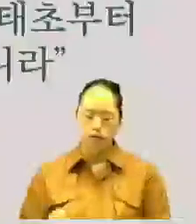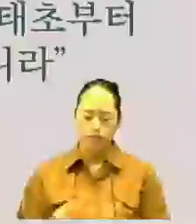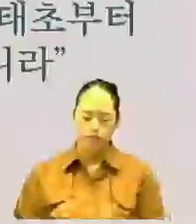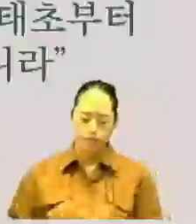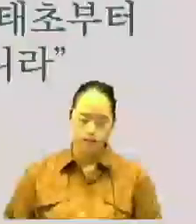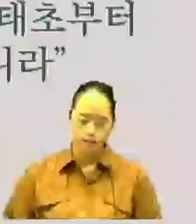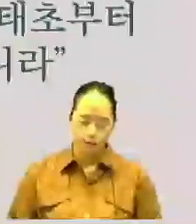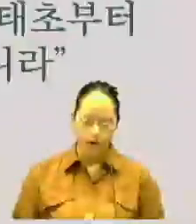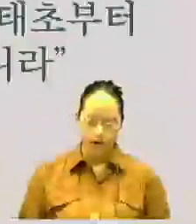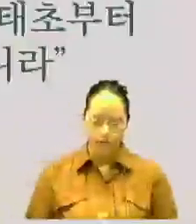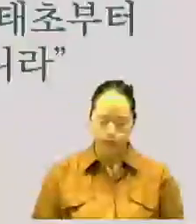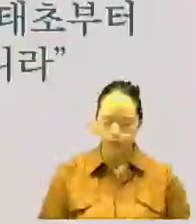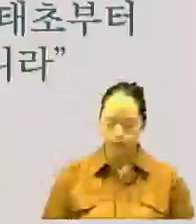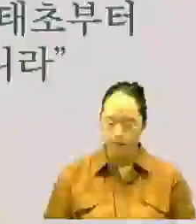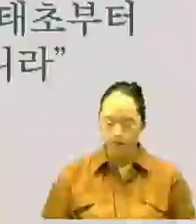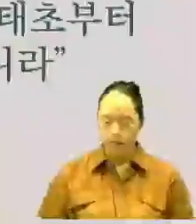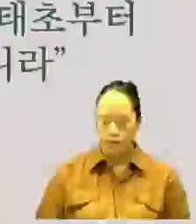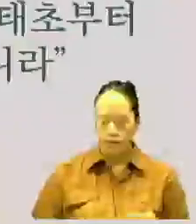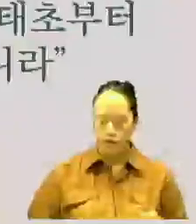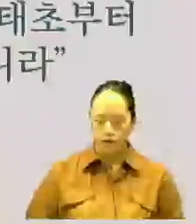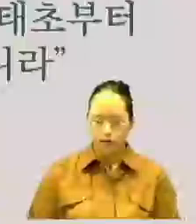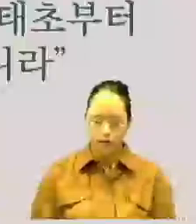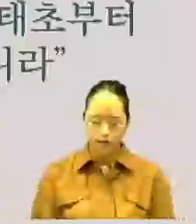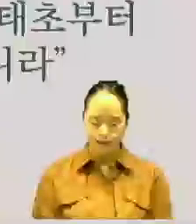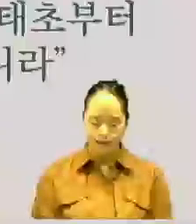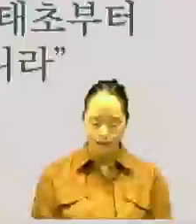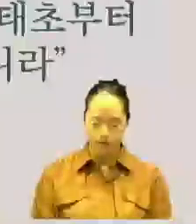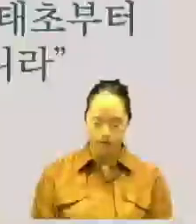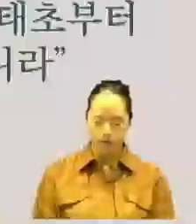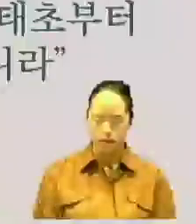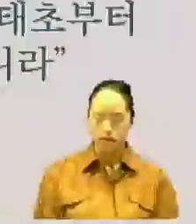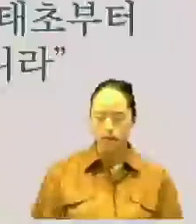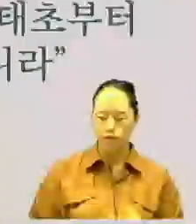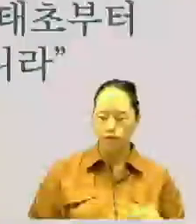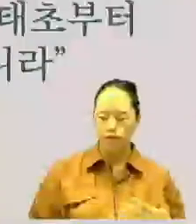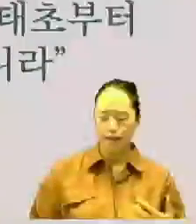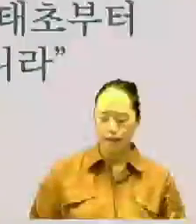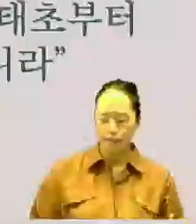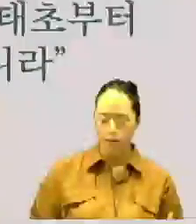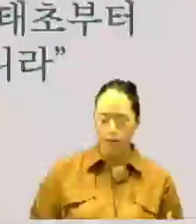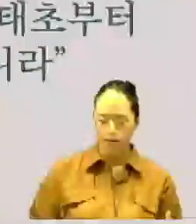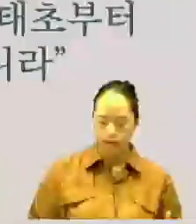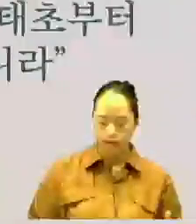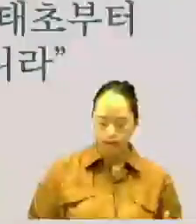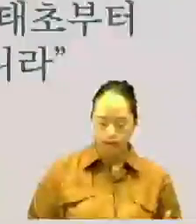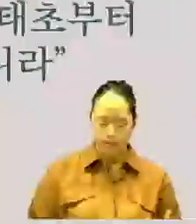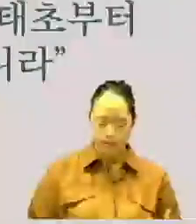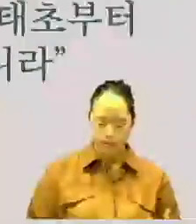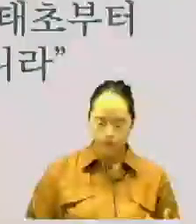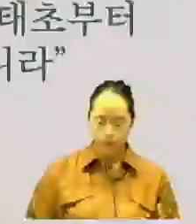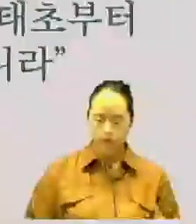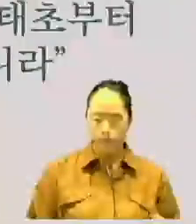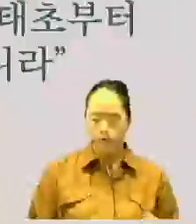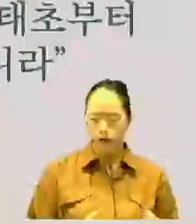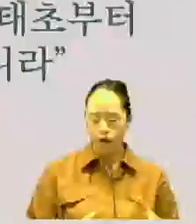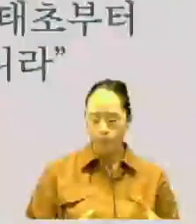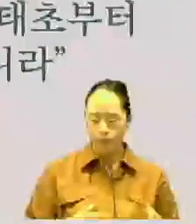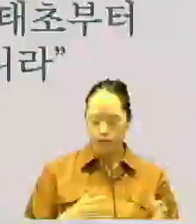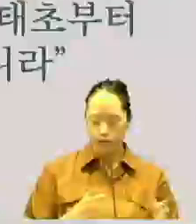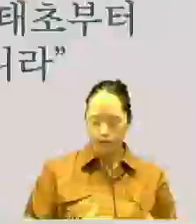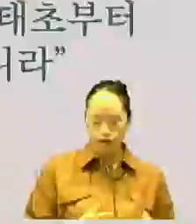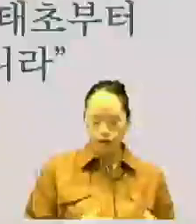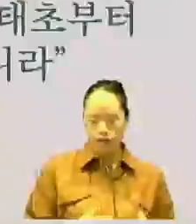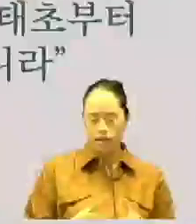所以这节经文非常的重要的原因呢，这里边谈论了谁是神呢？就是在事件发生之前